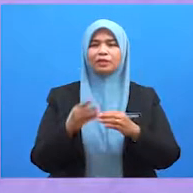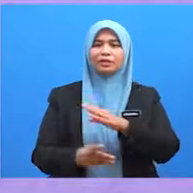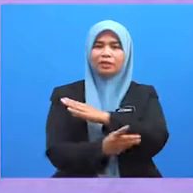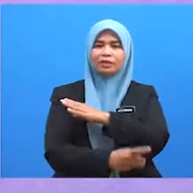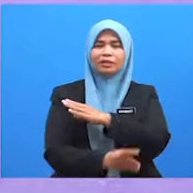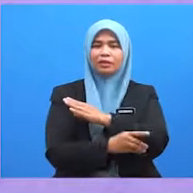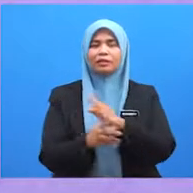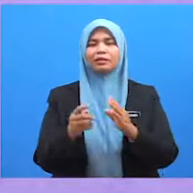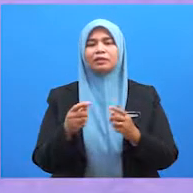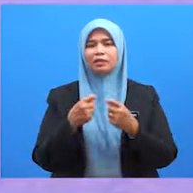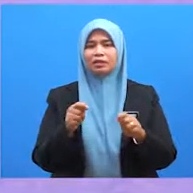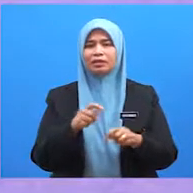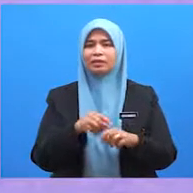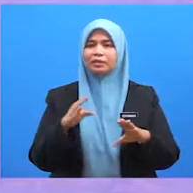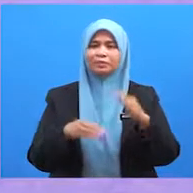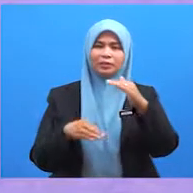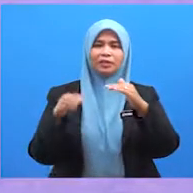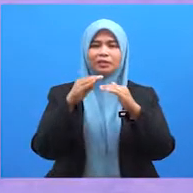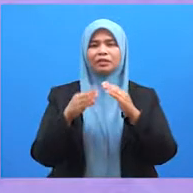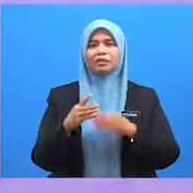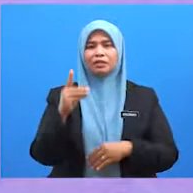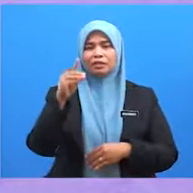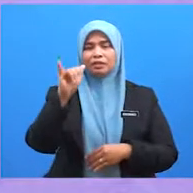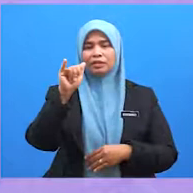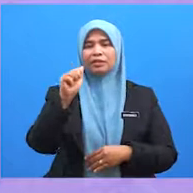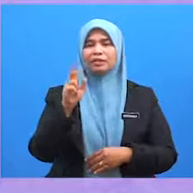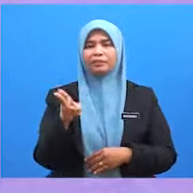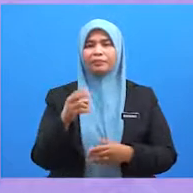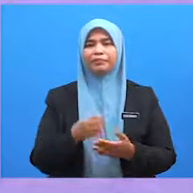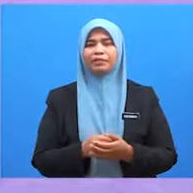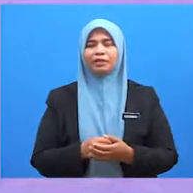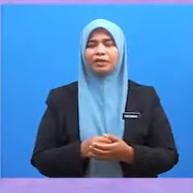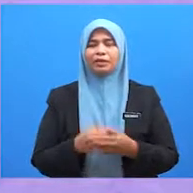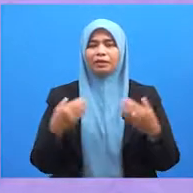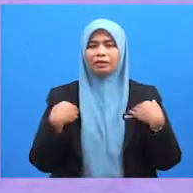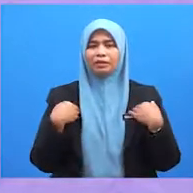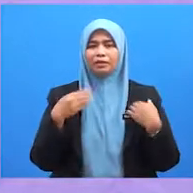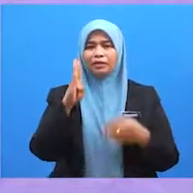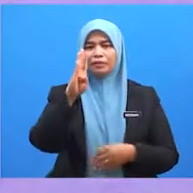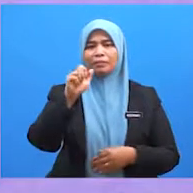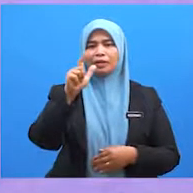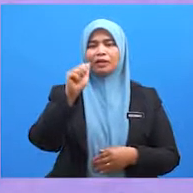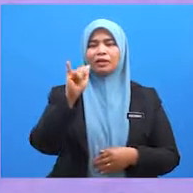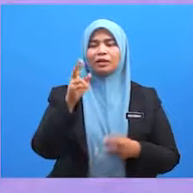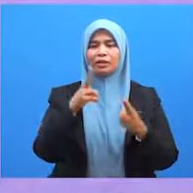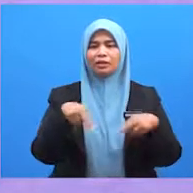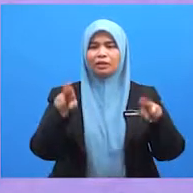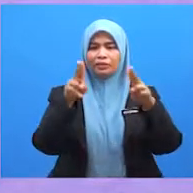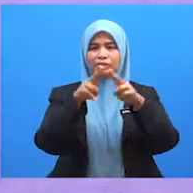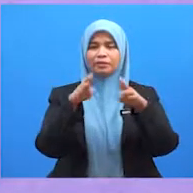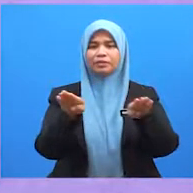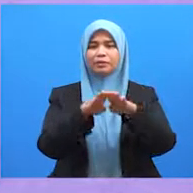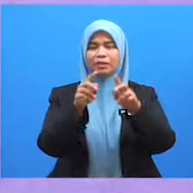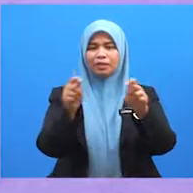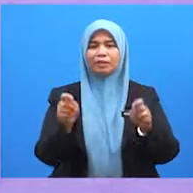telah didirikan Dayah. Dan di dalam institusi Dayah terdapat balai utama sebagai tempat